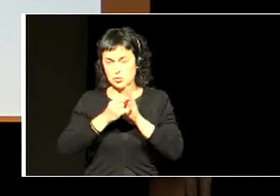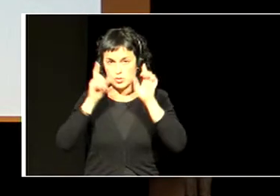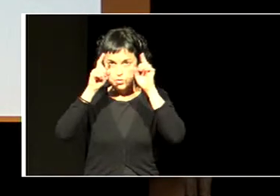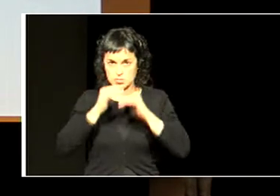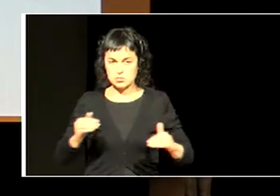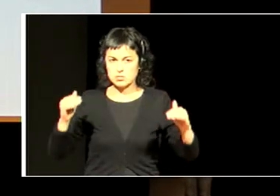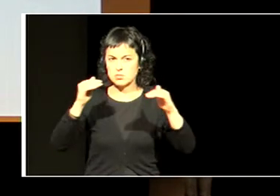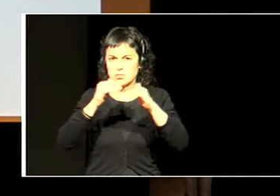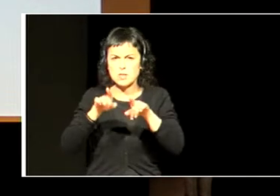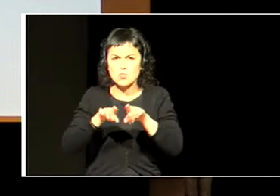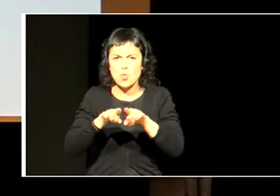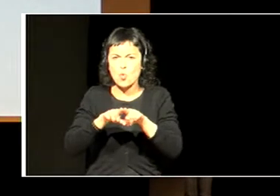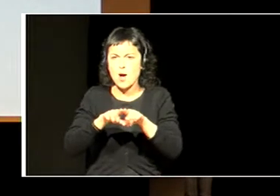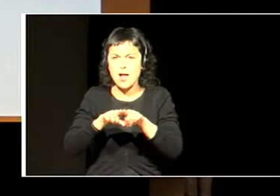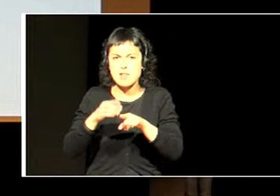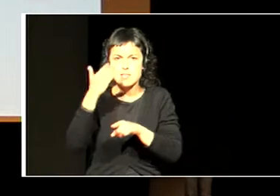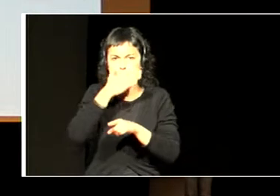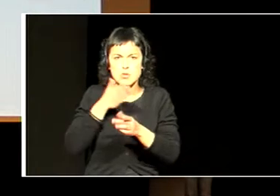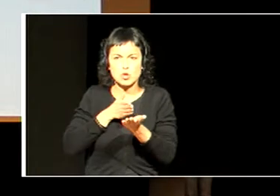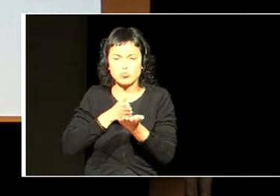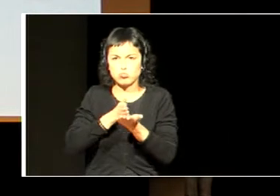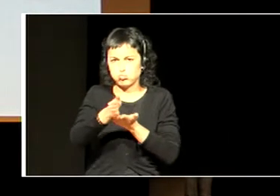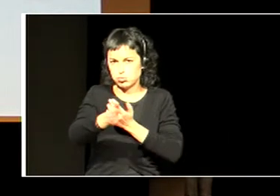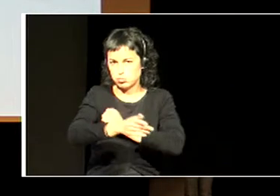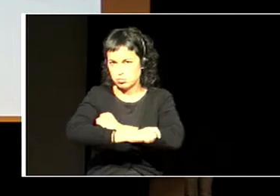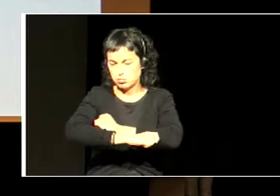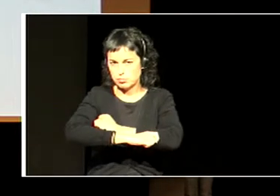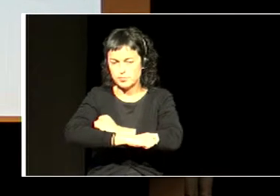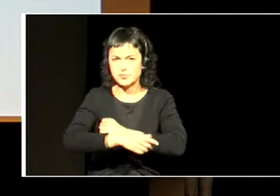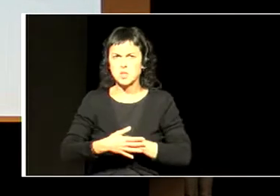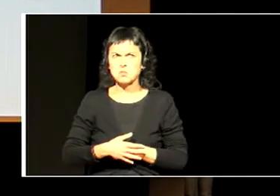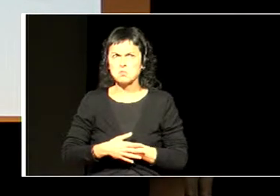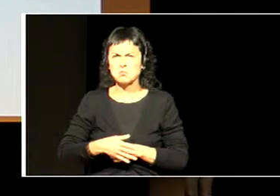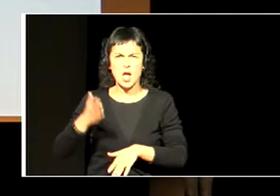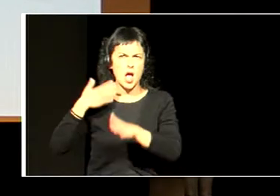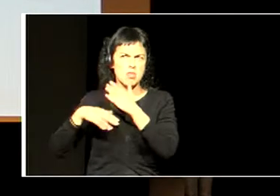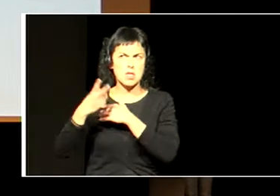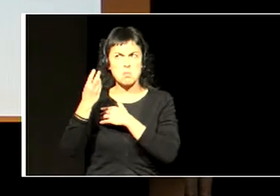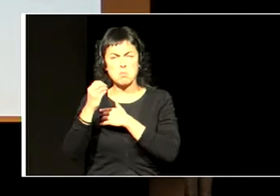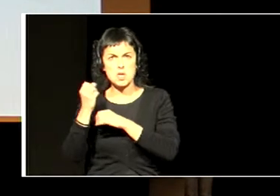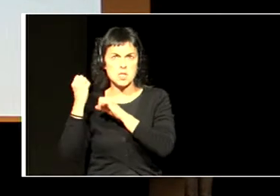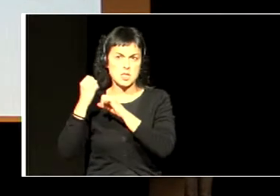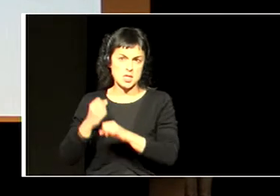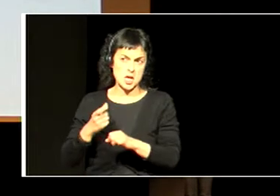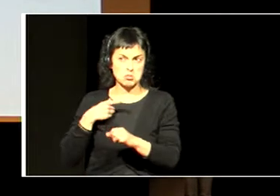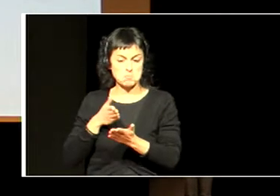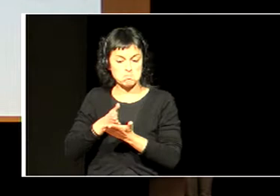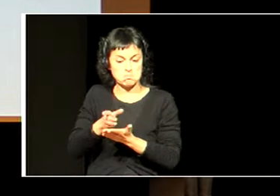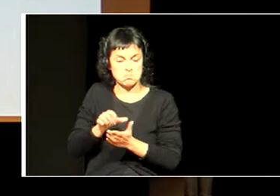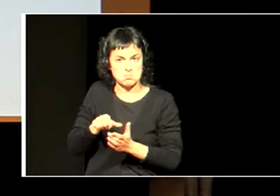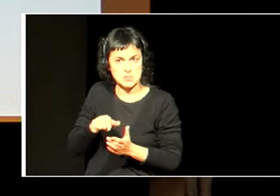ikastetzeko ardatz bezala. Duela iaia 20 urtea ziginen hildo honetatik lanean,